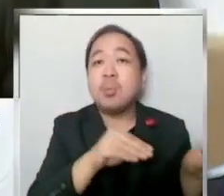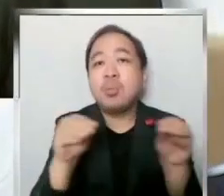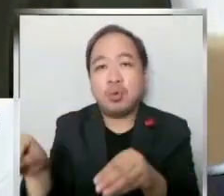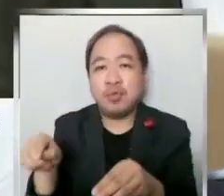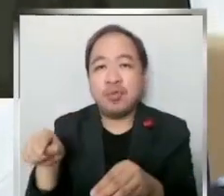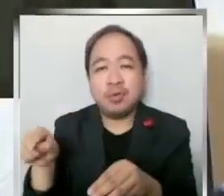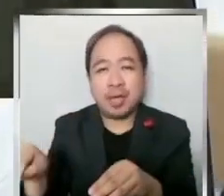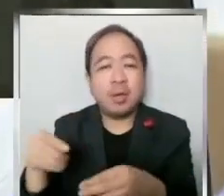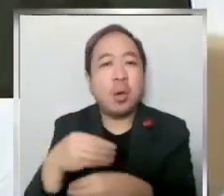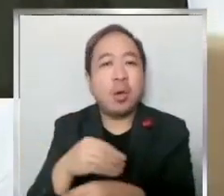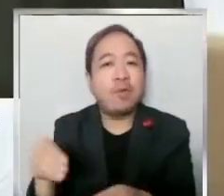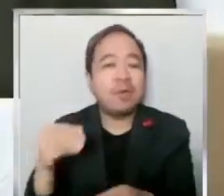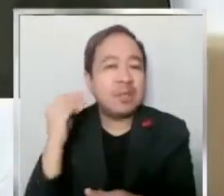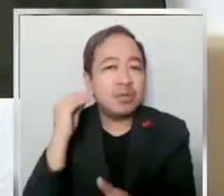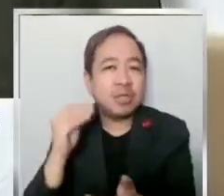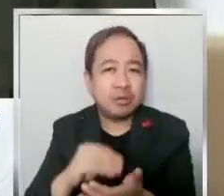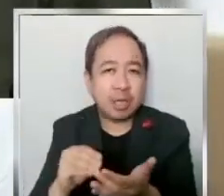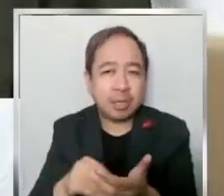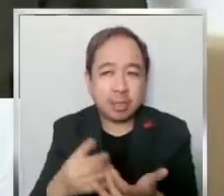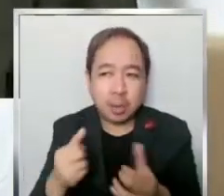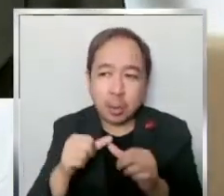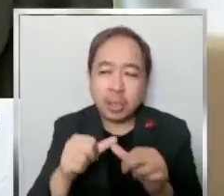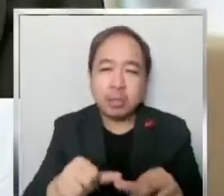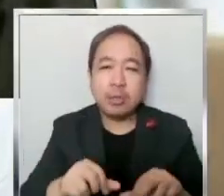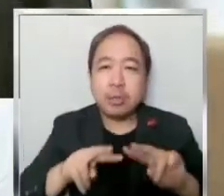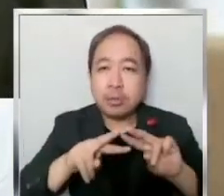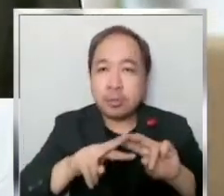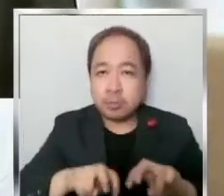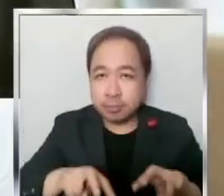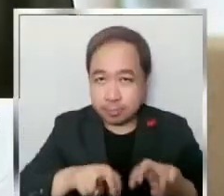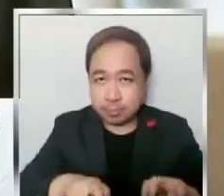investigasyon. Binigyan din ni Tulfo ang utos ni Pangulong